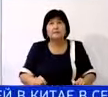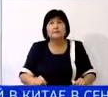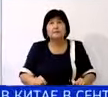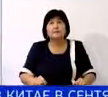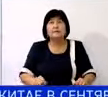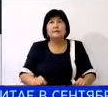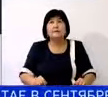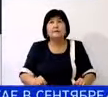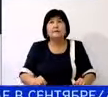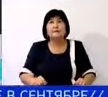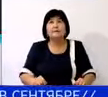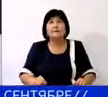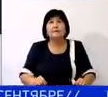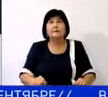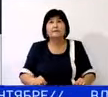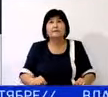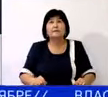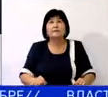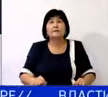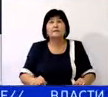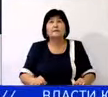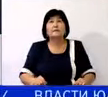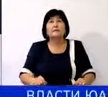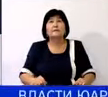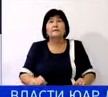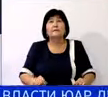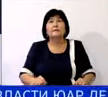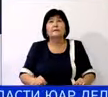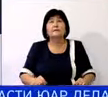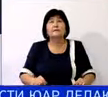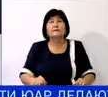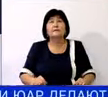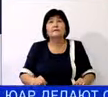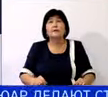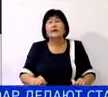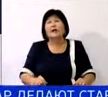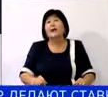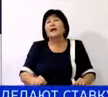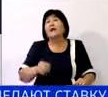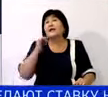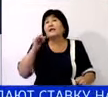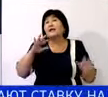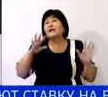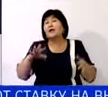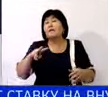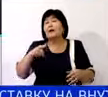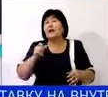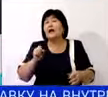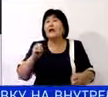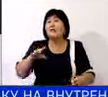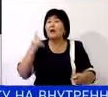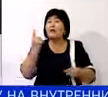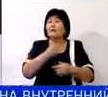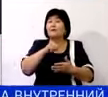жағдай Лига Европада қайсарымыз бірінші ойын көрсетейін деп отыр. Историческое событие. В Лиге Европы впервые